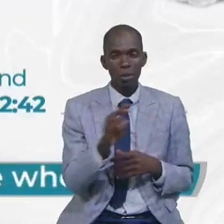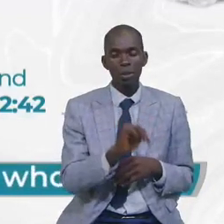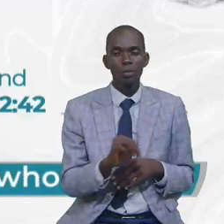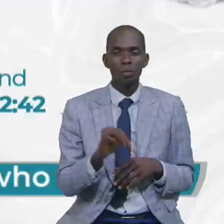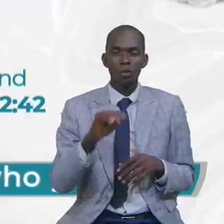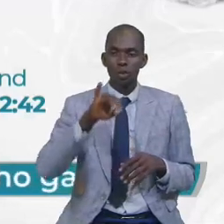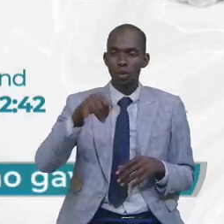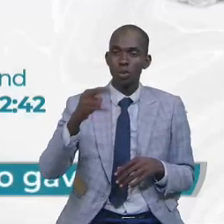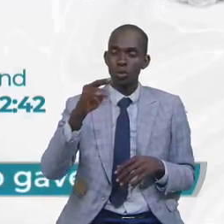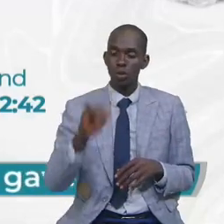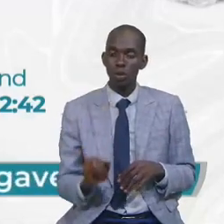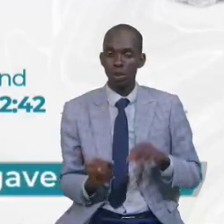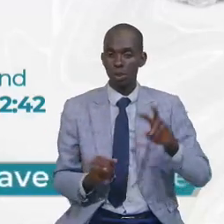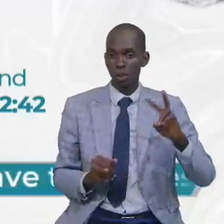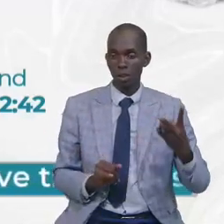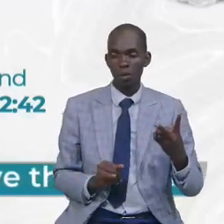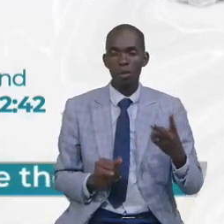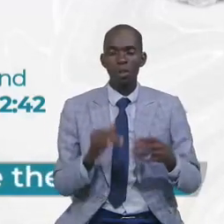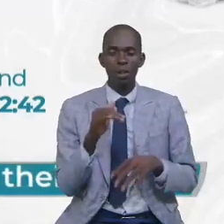pour ceux qui sont importants